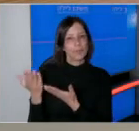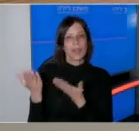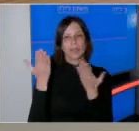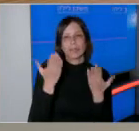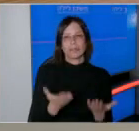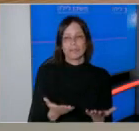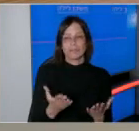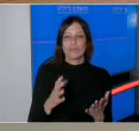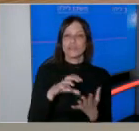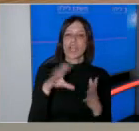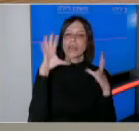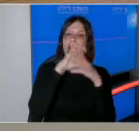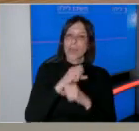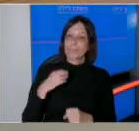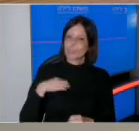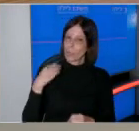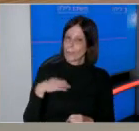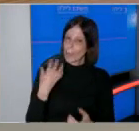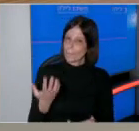ברוכות הבאות למשכן לילה, מה שלומכן?